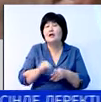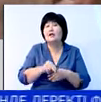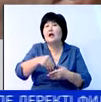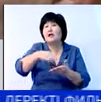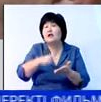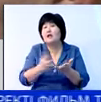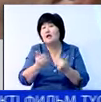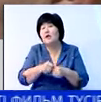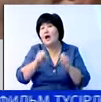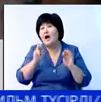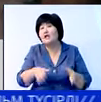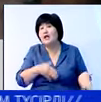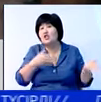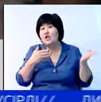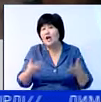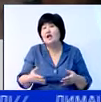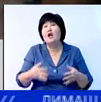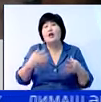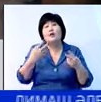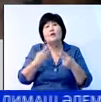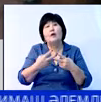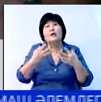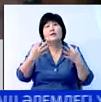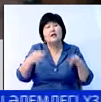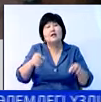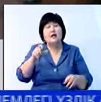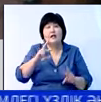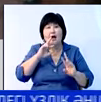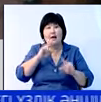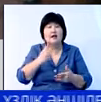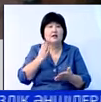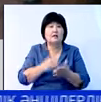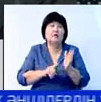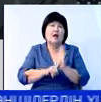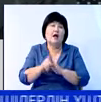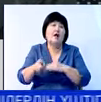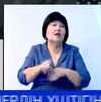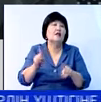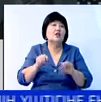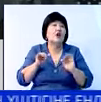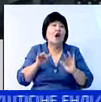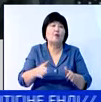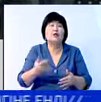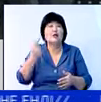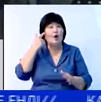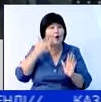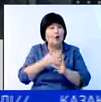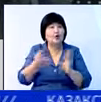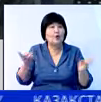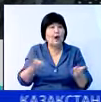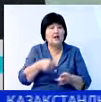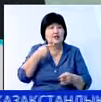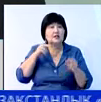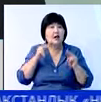тұрған азаматтар арнайы шақырылды. Бас бостандығы шектелген азаматтар қате басқан қадамның ақыры неге апаратынын ұғынуы қажет, дейді қадағалаушы